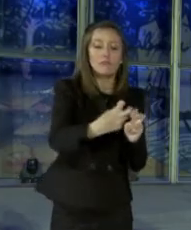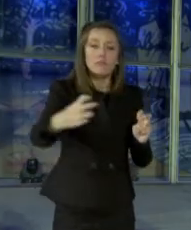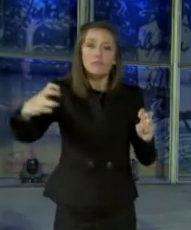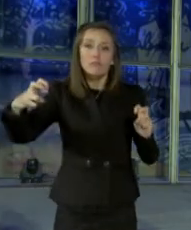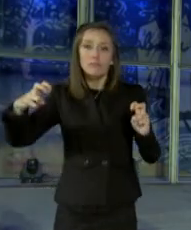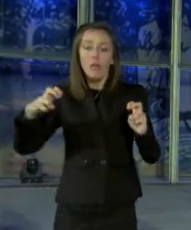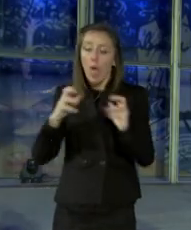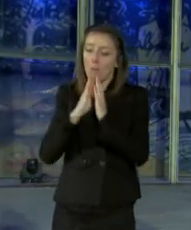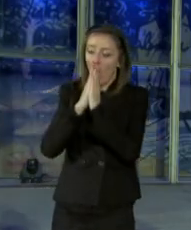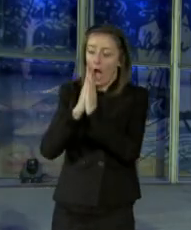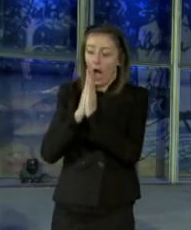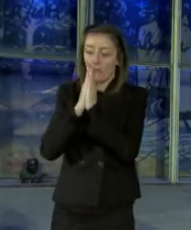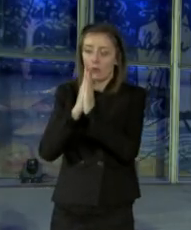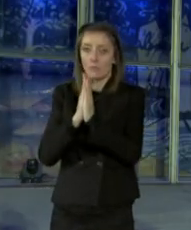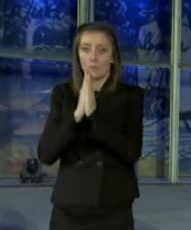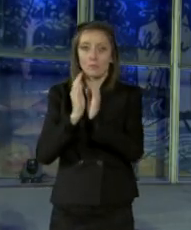pregavano